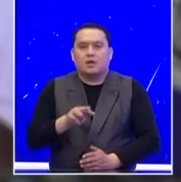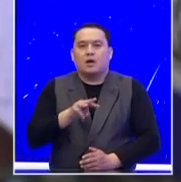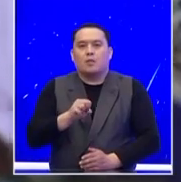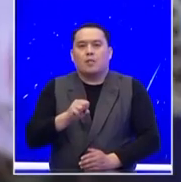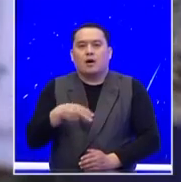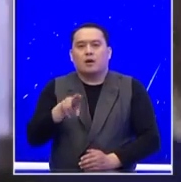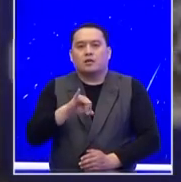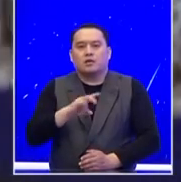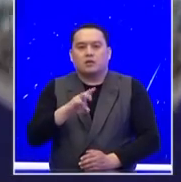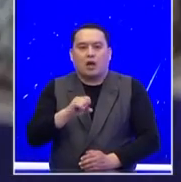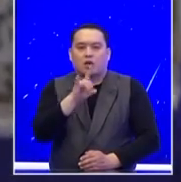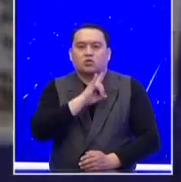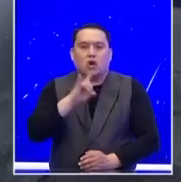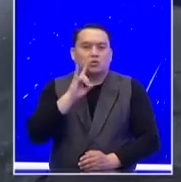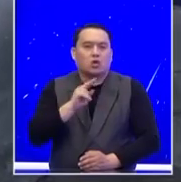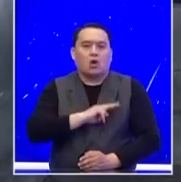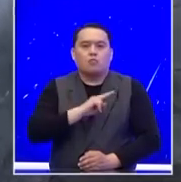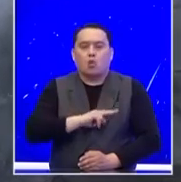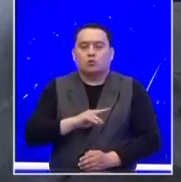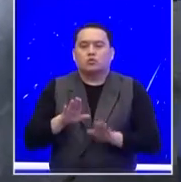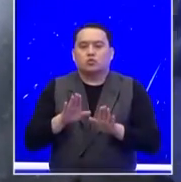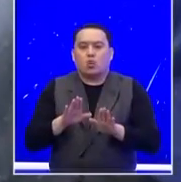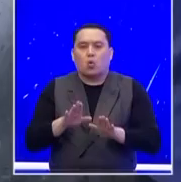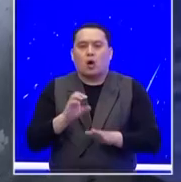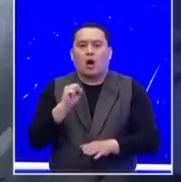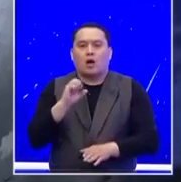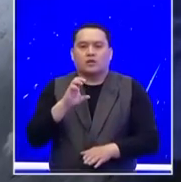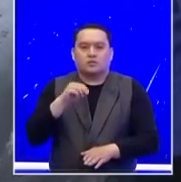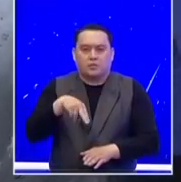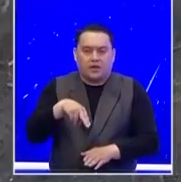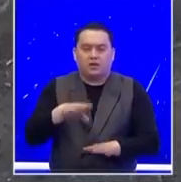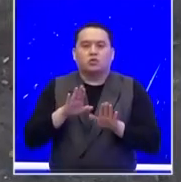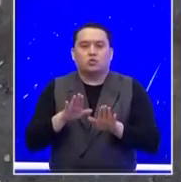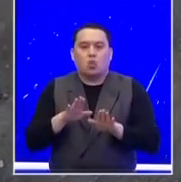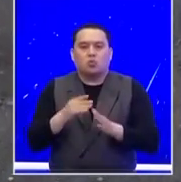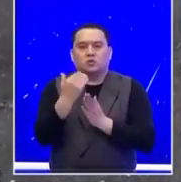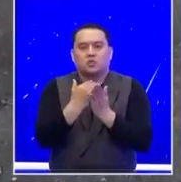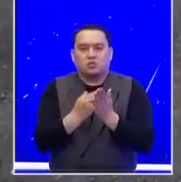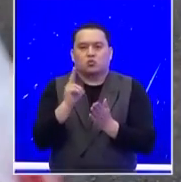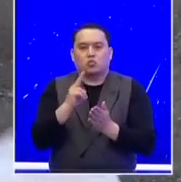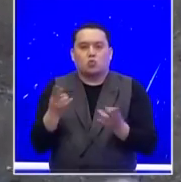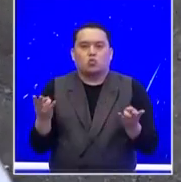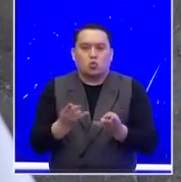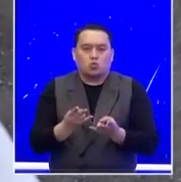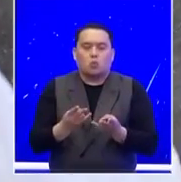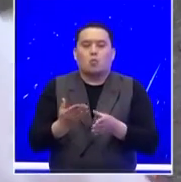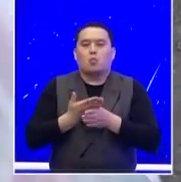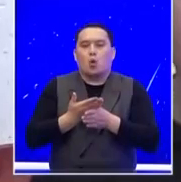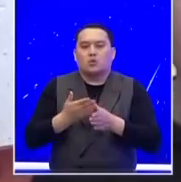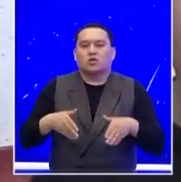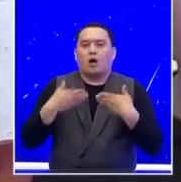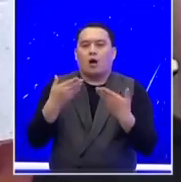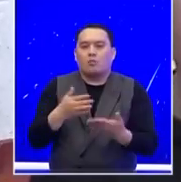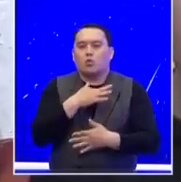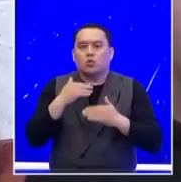детей. Женщина нигде не работает. Единственный источник дохода – адресная социальная помощь. Потому она в списке тех, кому волонтеры приехали с помощью.